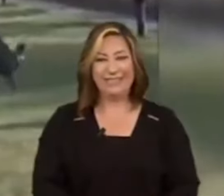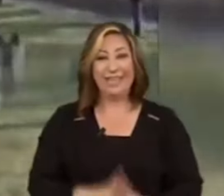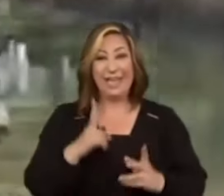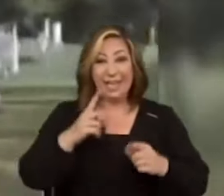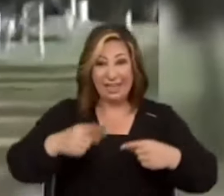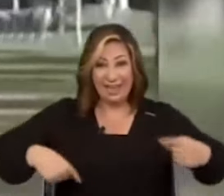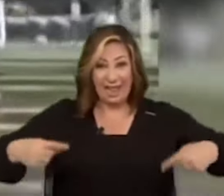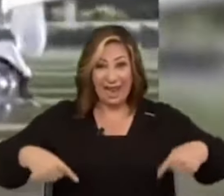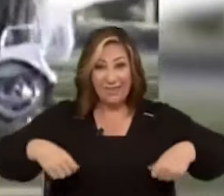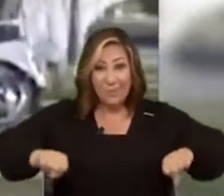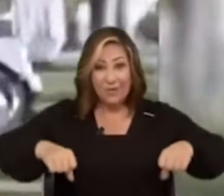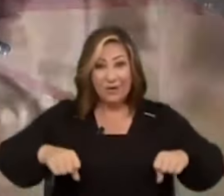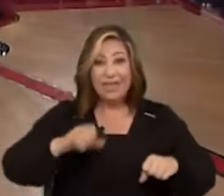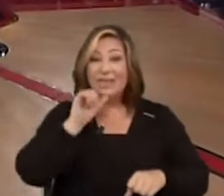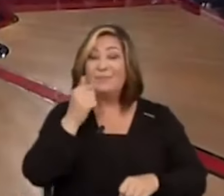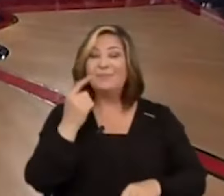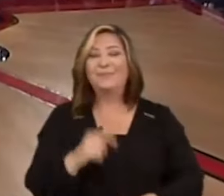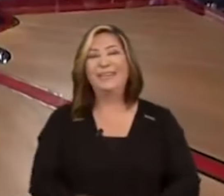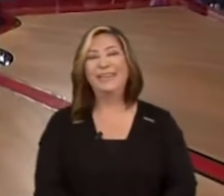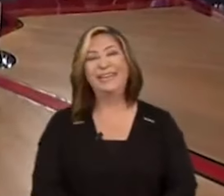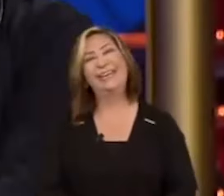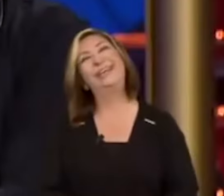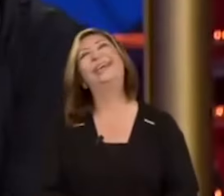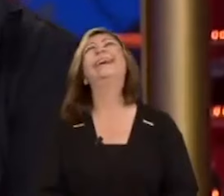İki teker üzerinde olma fikrini hiçbir zaman... Evet.